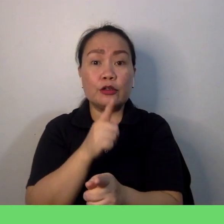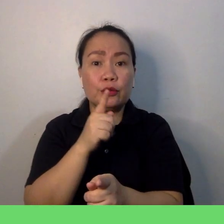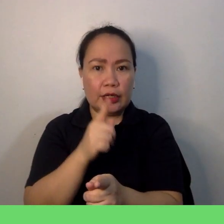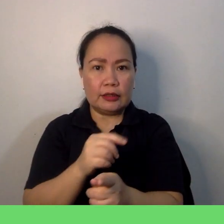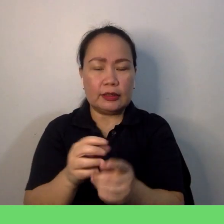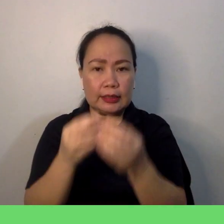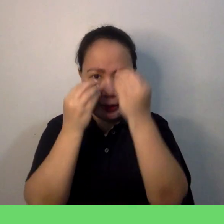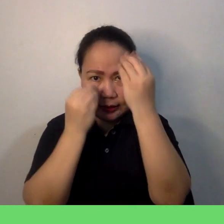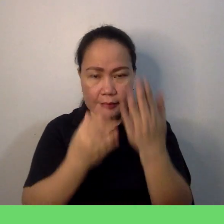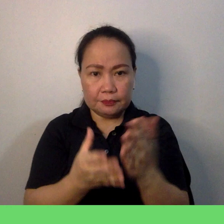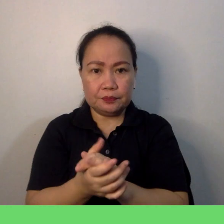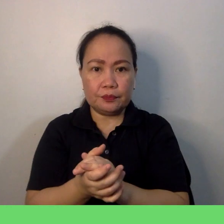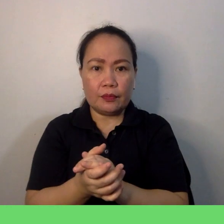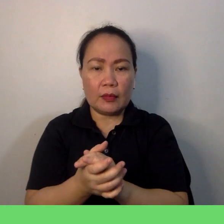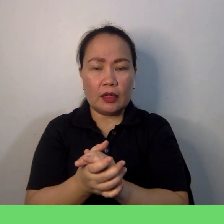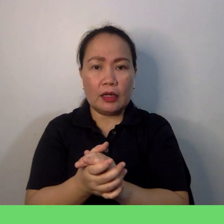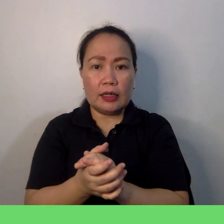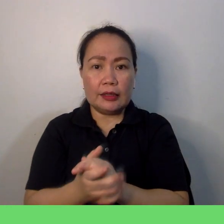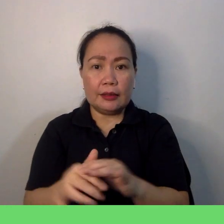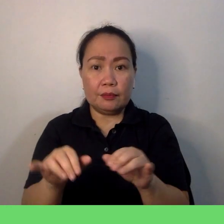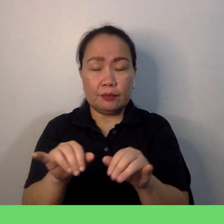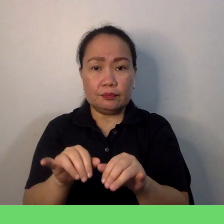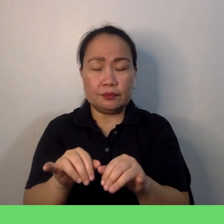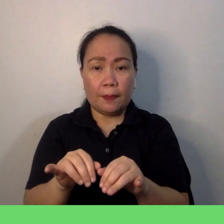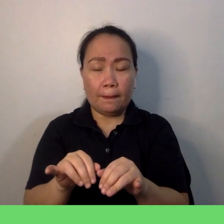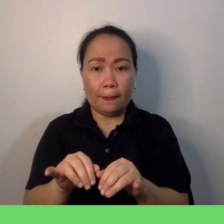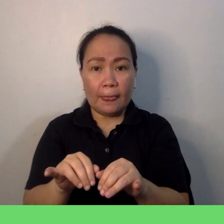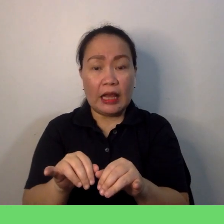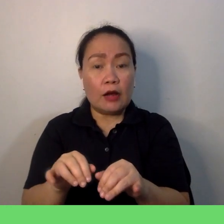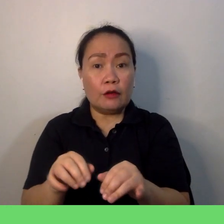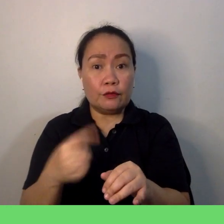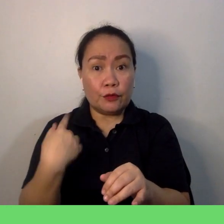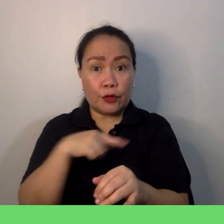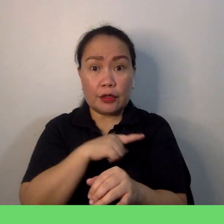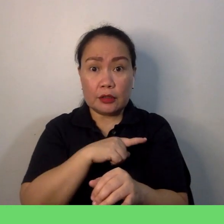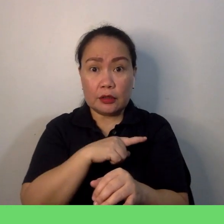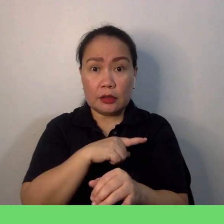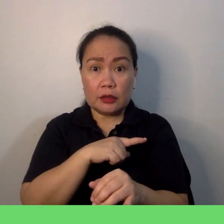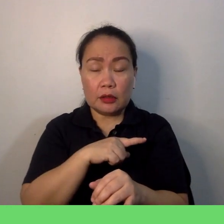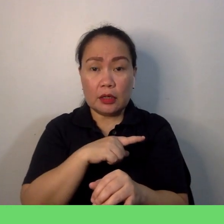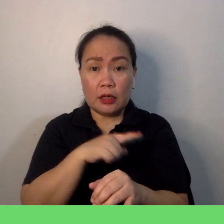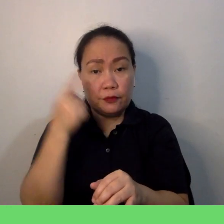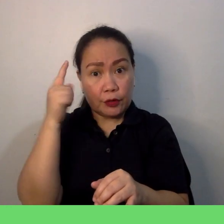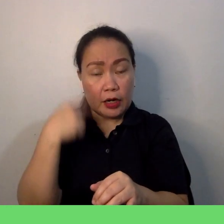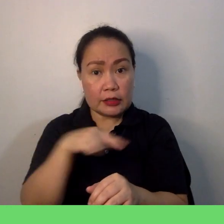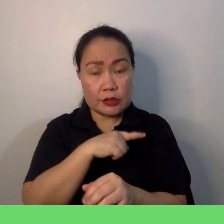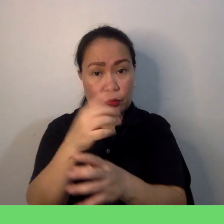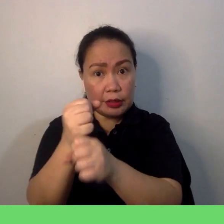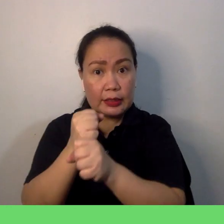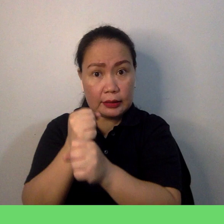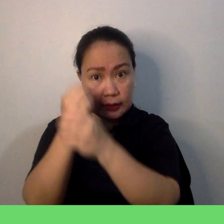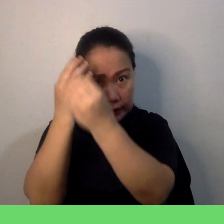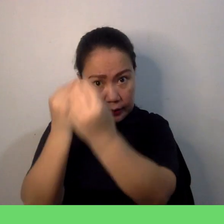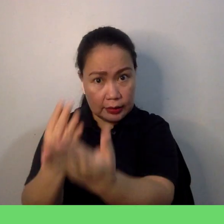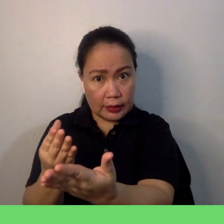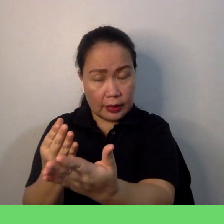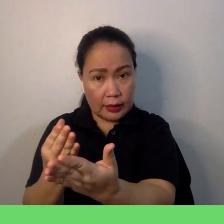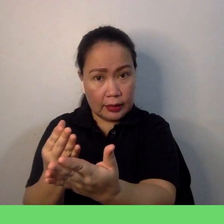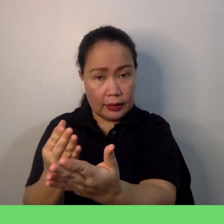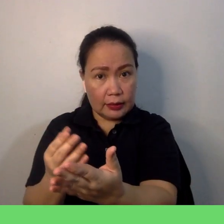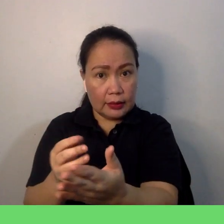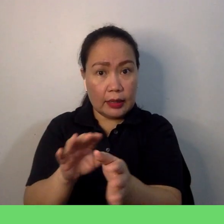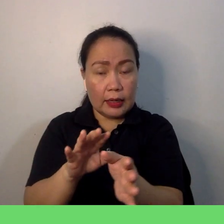ginagamit. For us to gather data, dapat yung questions na ilalagay po natin o yung mga variable, yung hinahanap